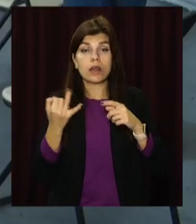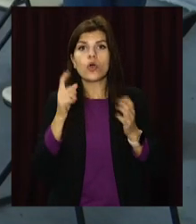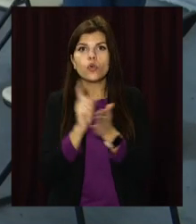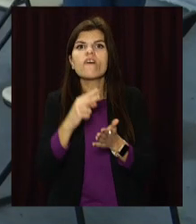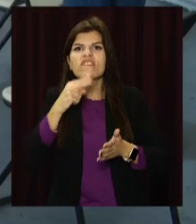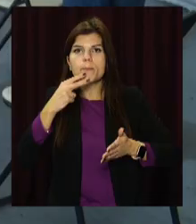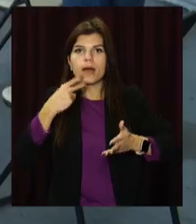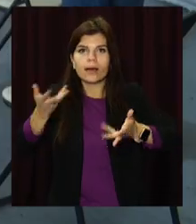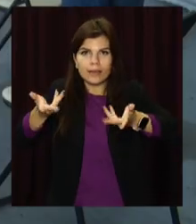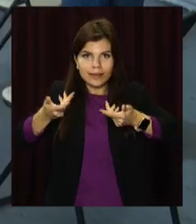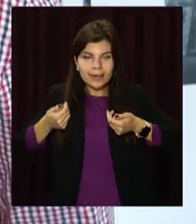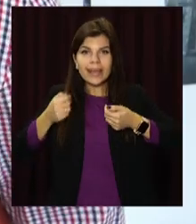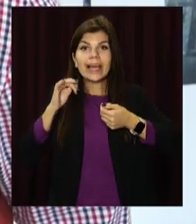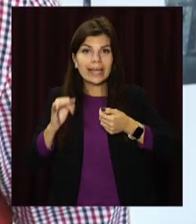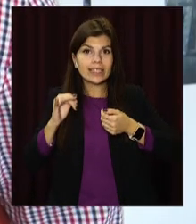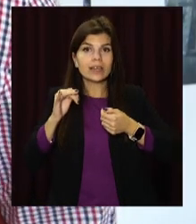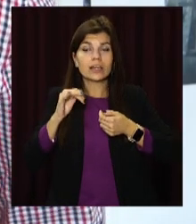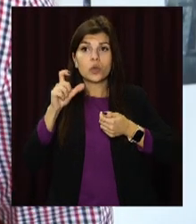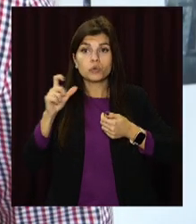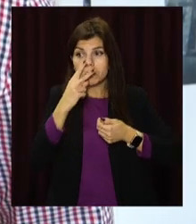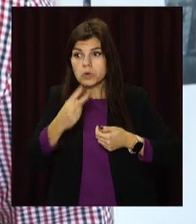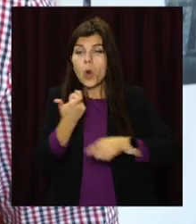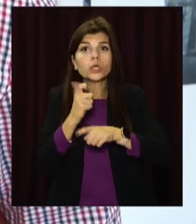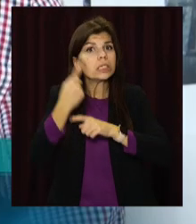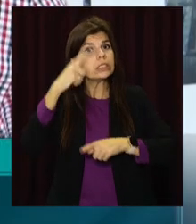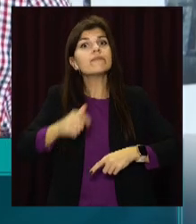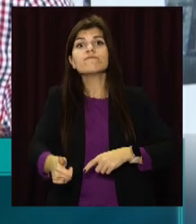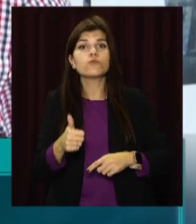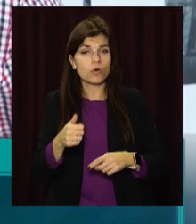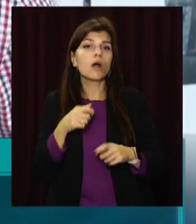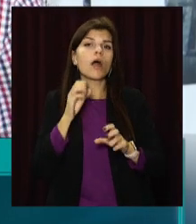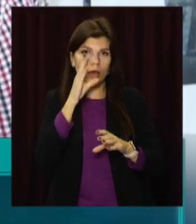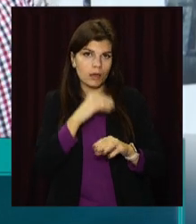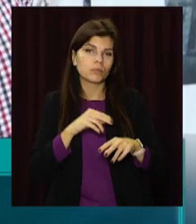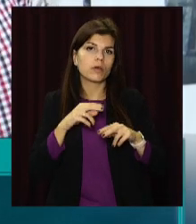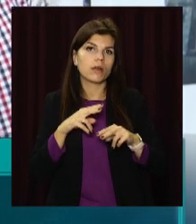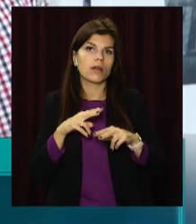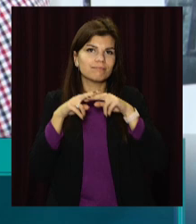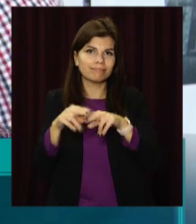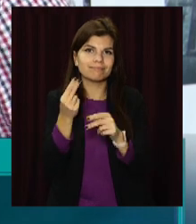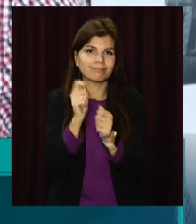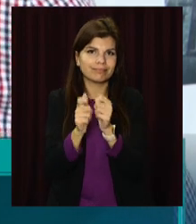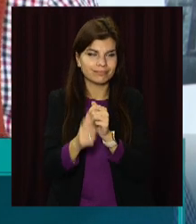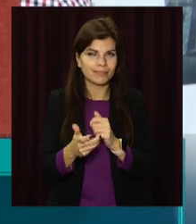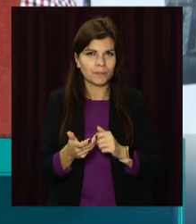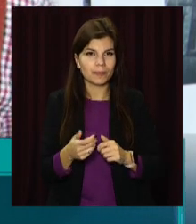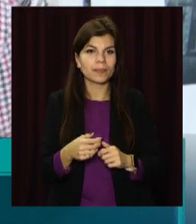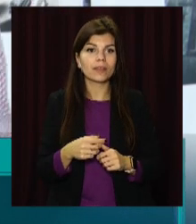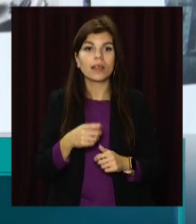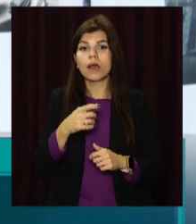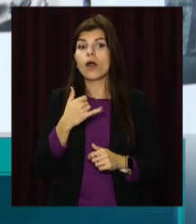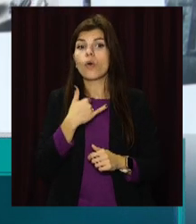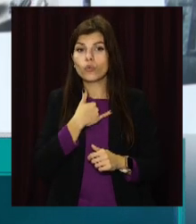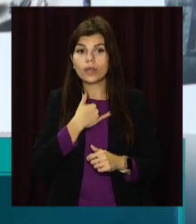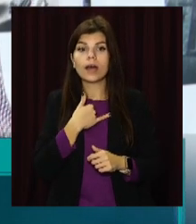за тим – і інвестиції. Не просто ми проводимо там лекції или там тренінги, да, у нас именно інкубатор.